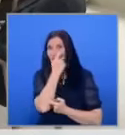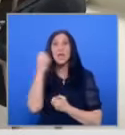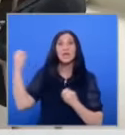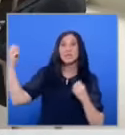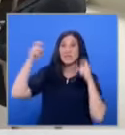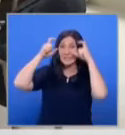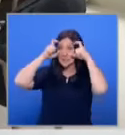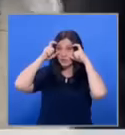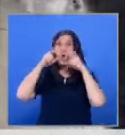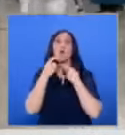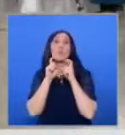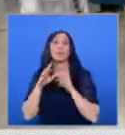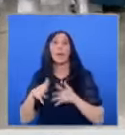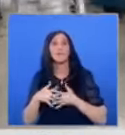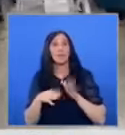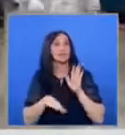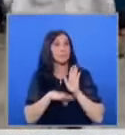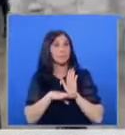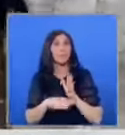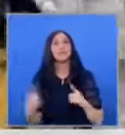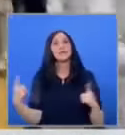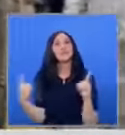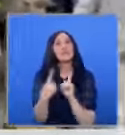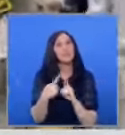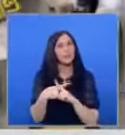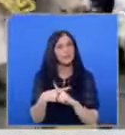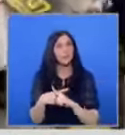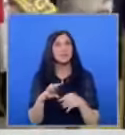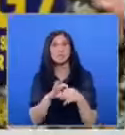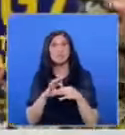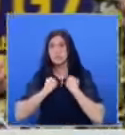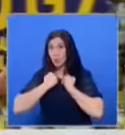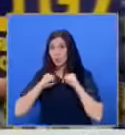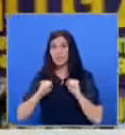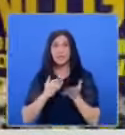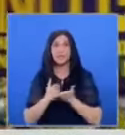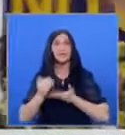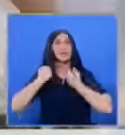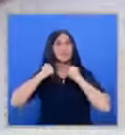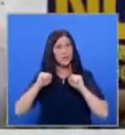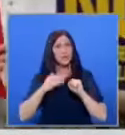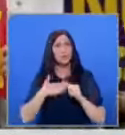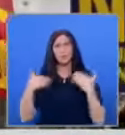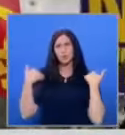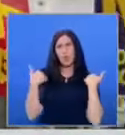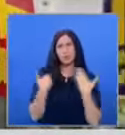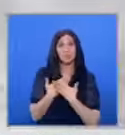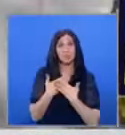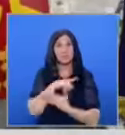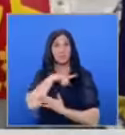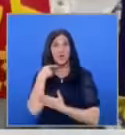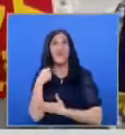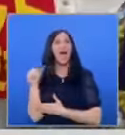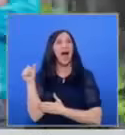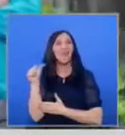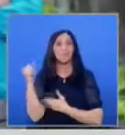американски представител. Срещата в Хирошима е съпътствана от протести. Сред демонстрантите има студенти и близки на жертви от